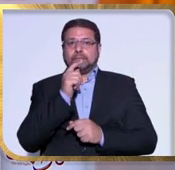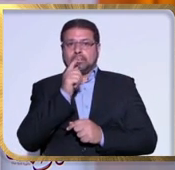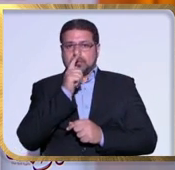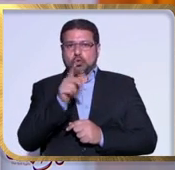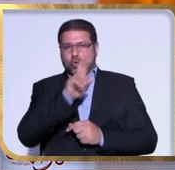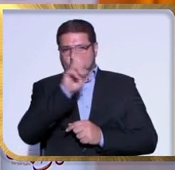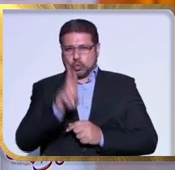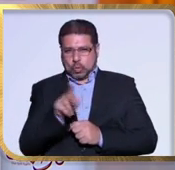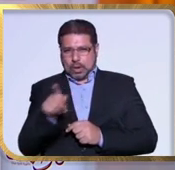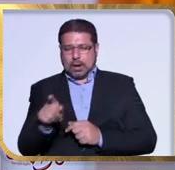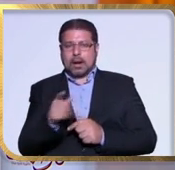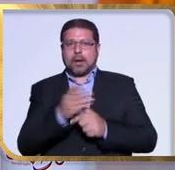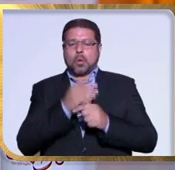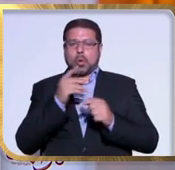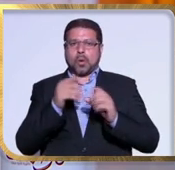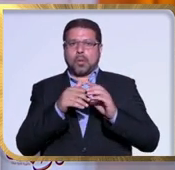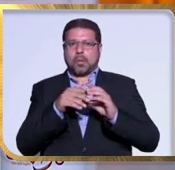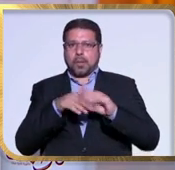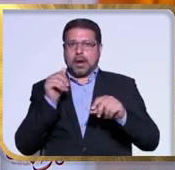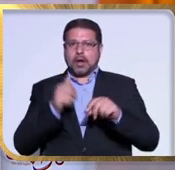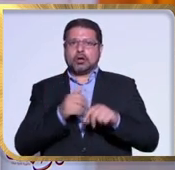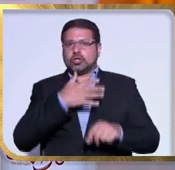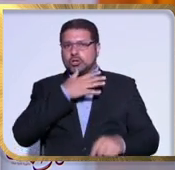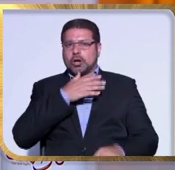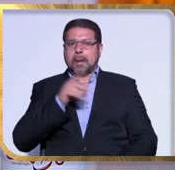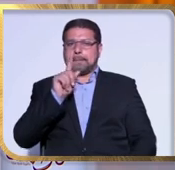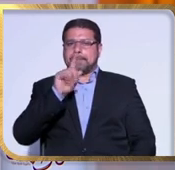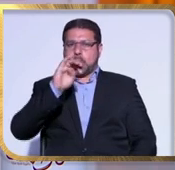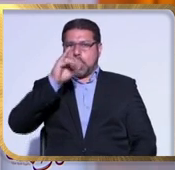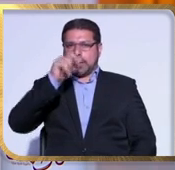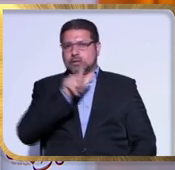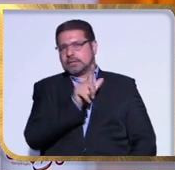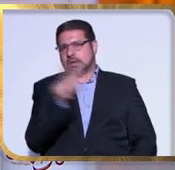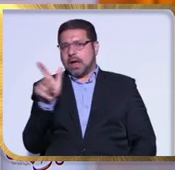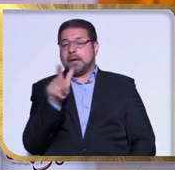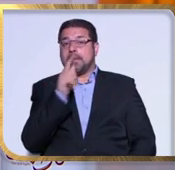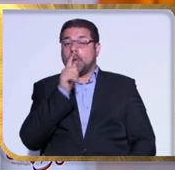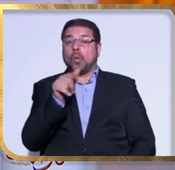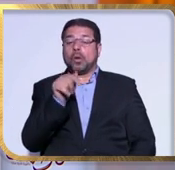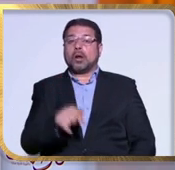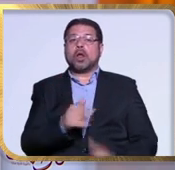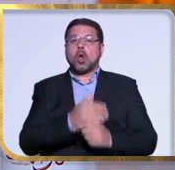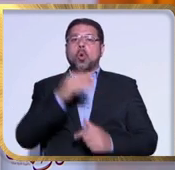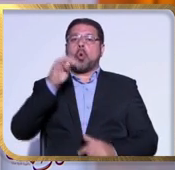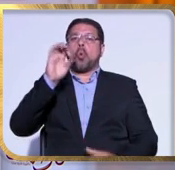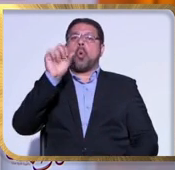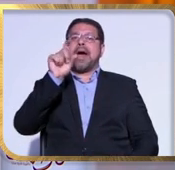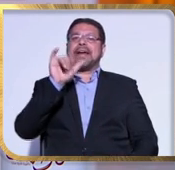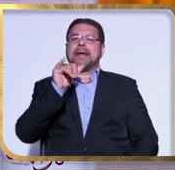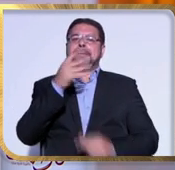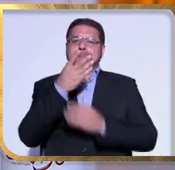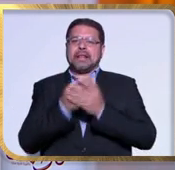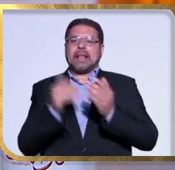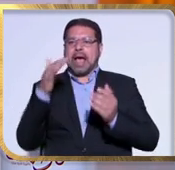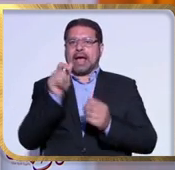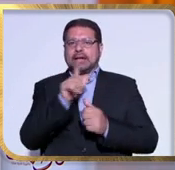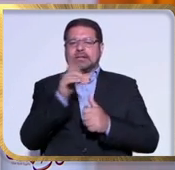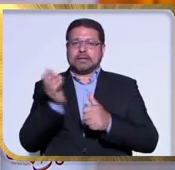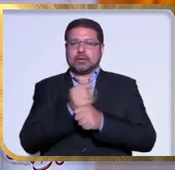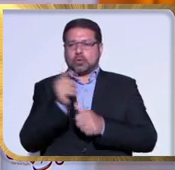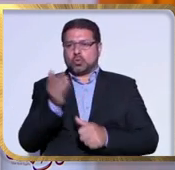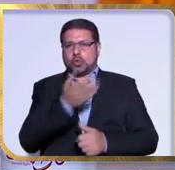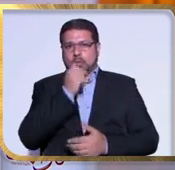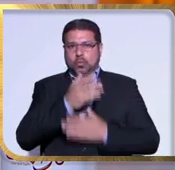بتسال عنه اللي هو اخرجه الامام البخاري في صحيحه عن جويريه بنت الحارث رضي الله تعالى